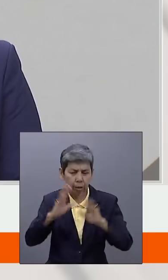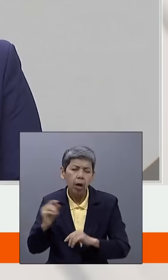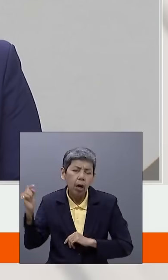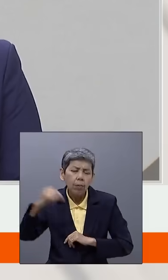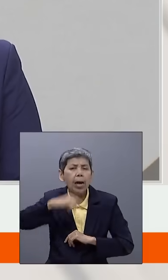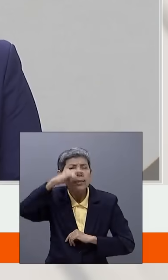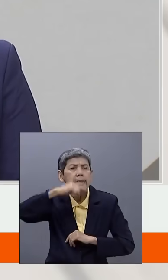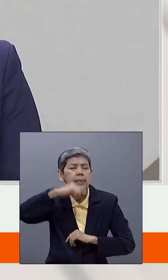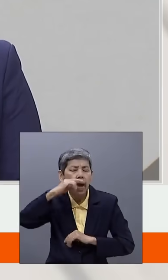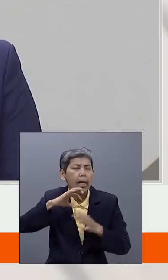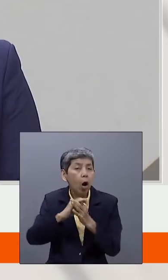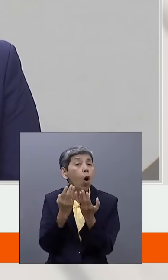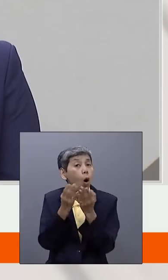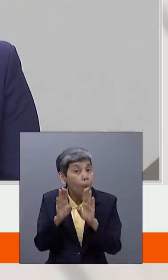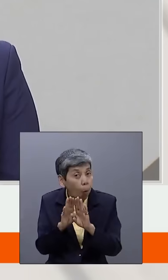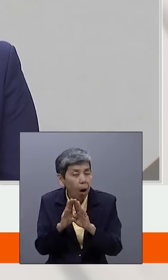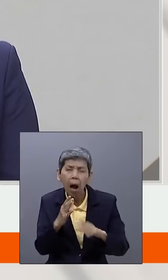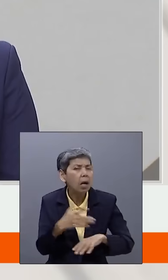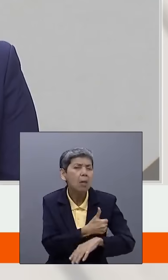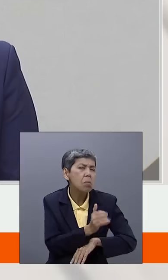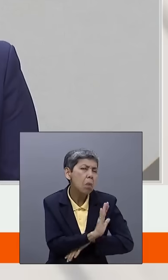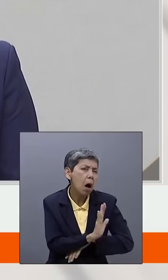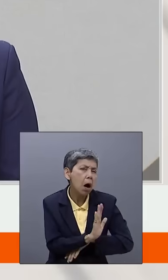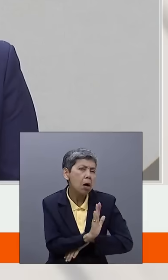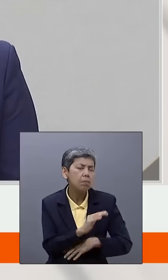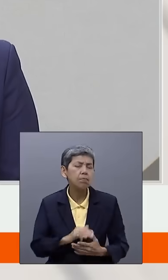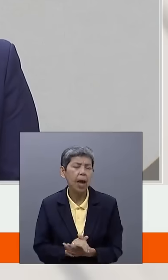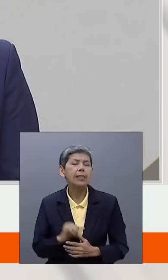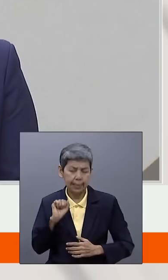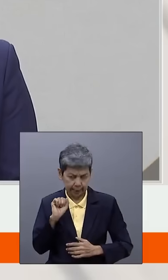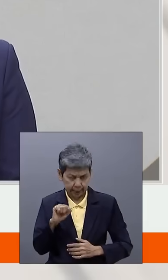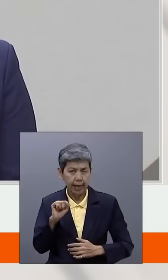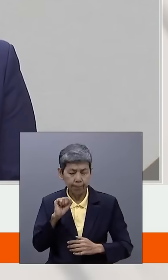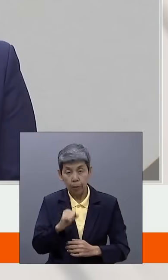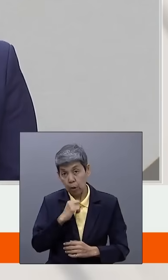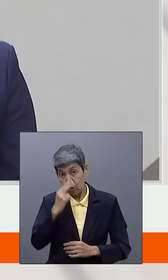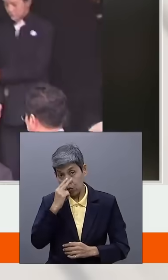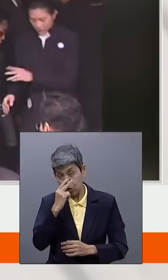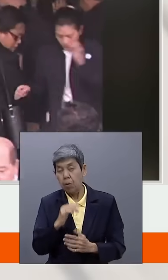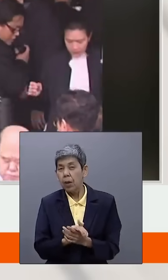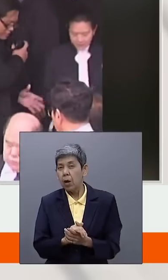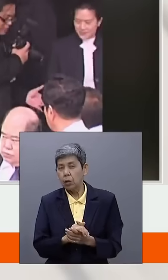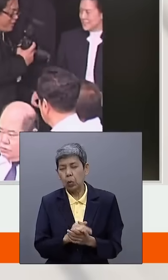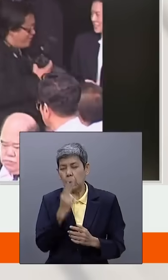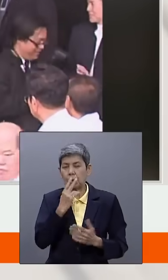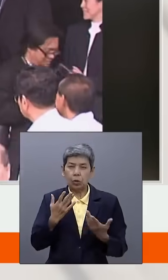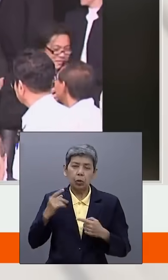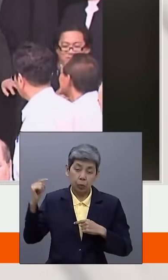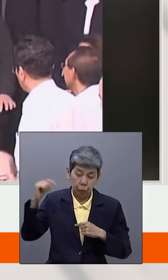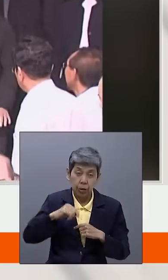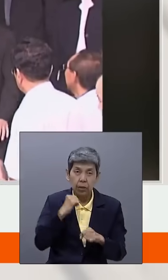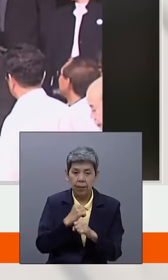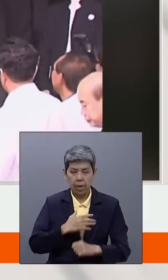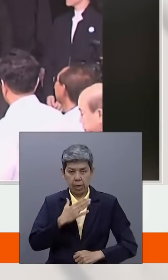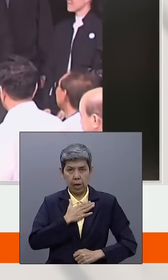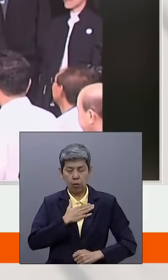ในครั้งนี้มันเป็นเรื่องของครอบครัวจริงๆนะคะ ใช่ครับคือประเด็นกลับเนี่ยว่ายากแล้วนะครับการวางโ